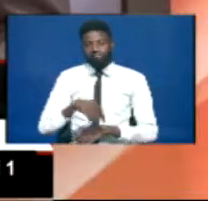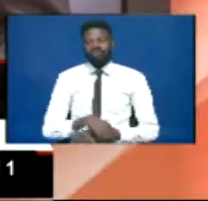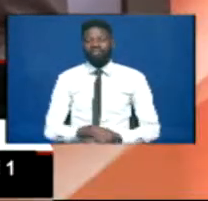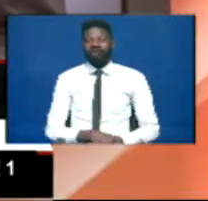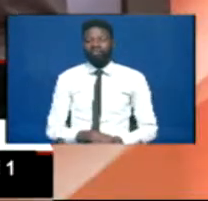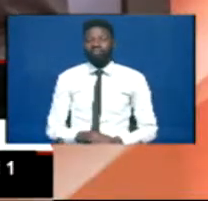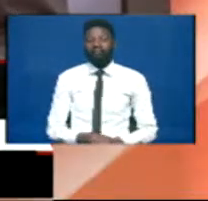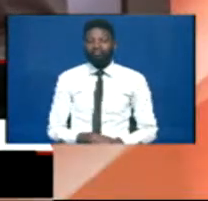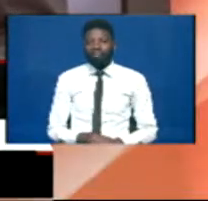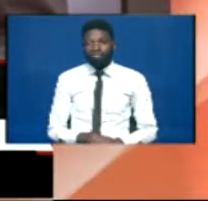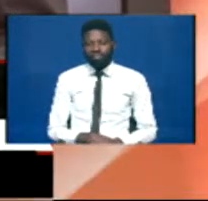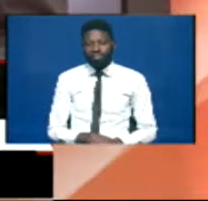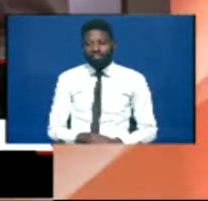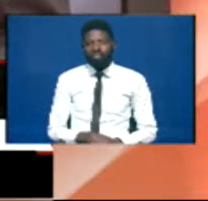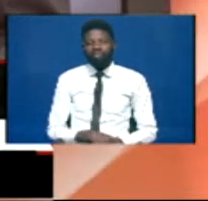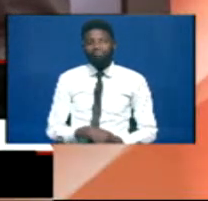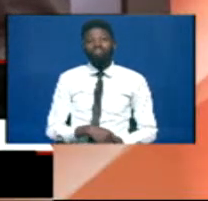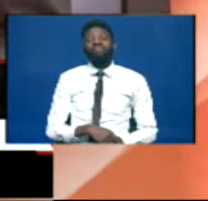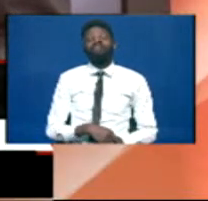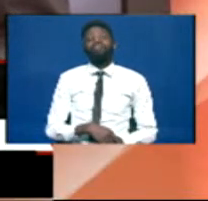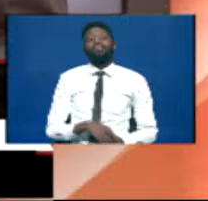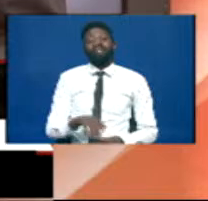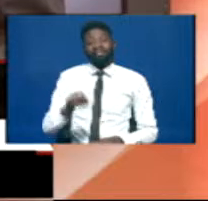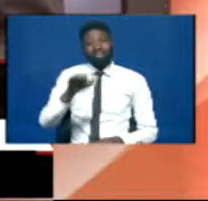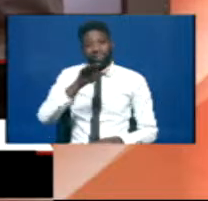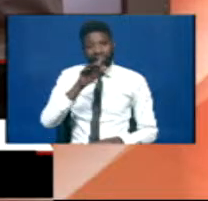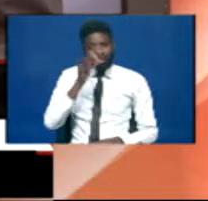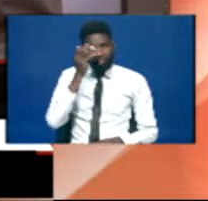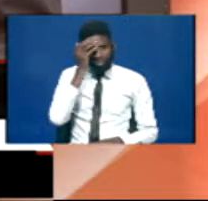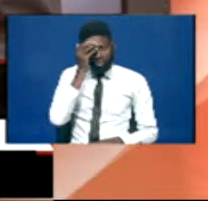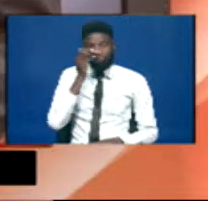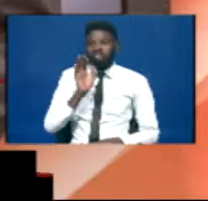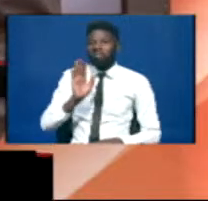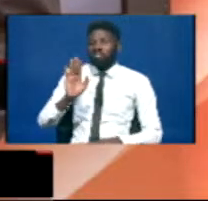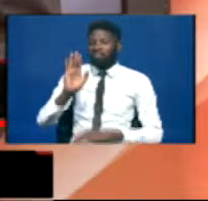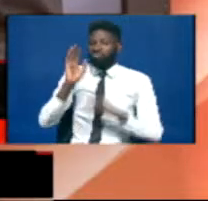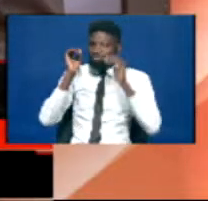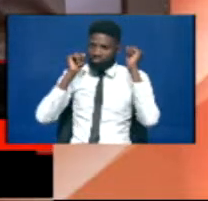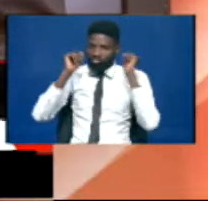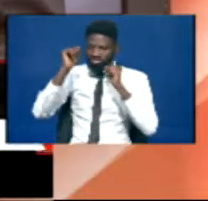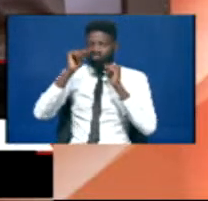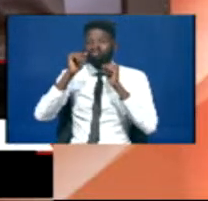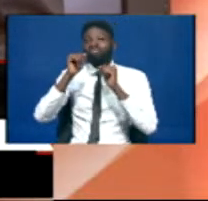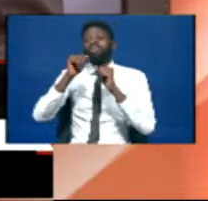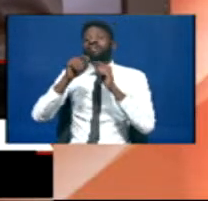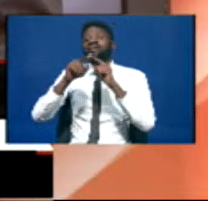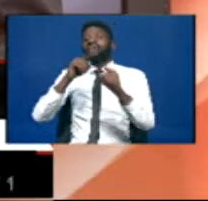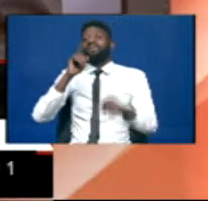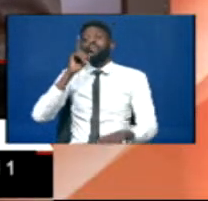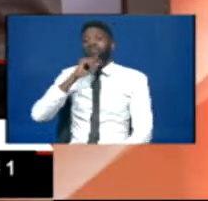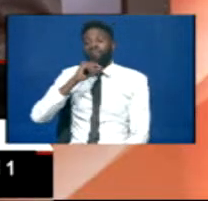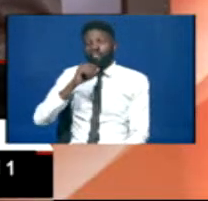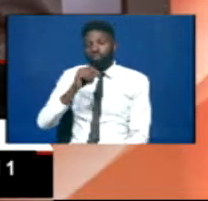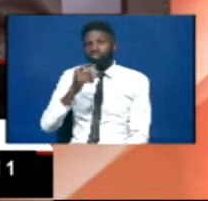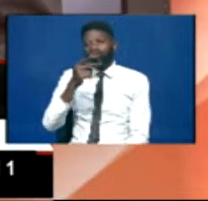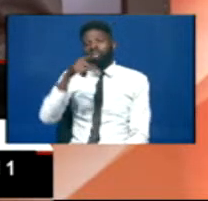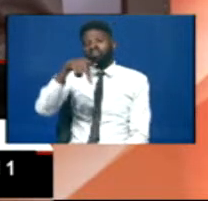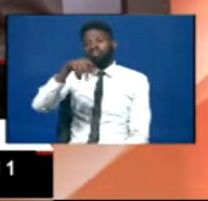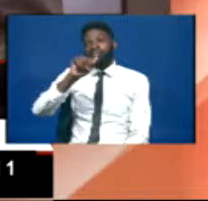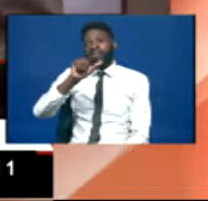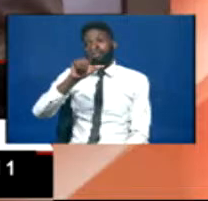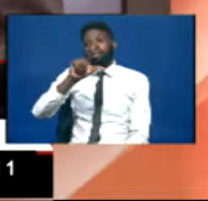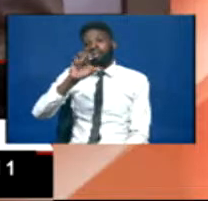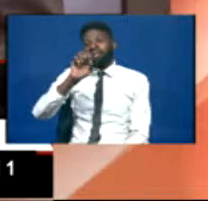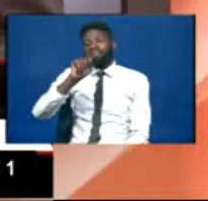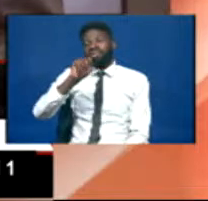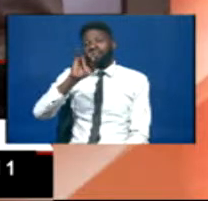Na huko Israel, jeshi la Israel liliwaua wa Palestina wawili kwenye ukingo wa magharibi ya mto Jordan na kufikisha wanne idadi ya